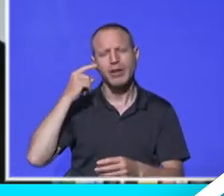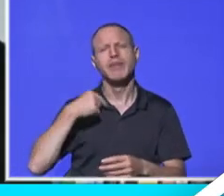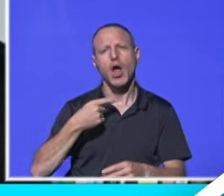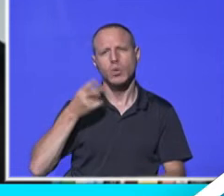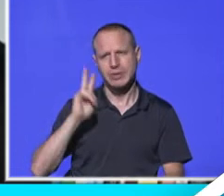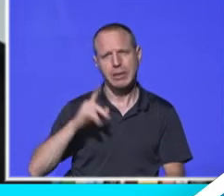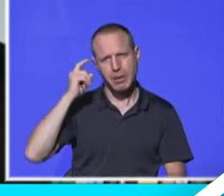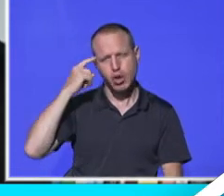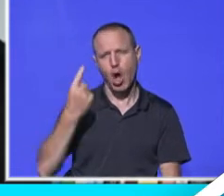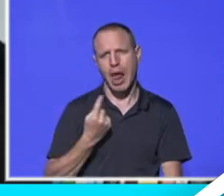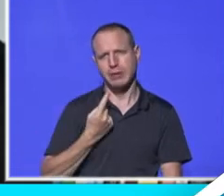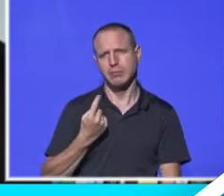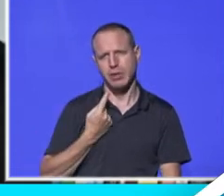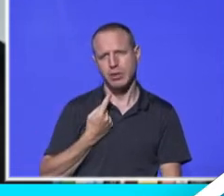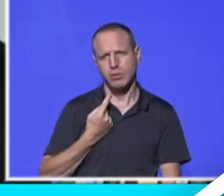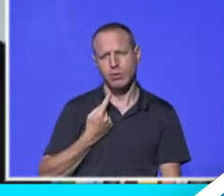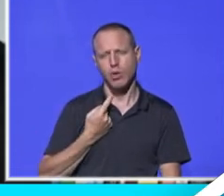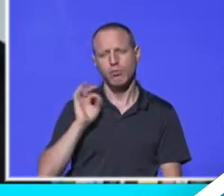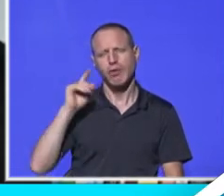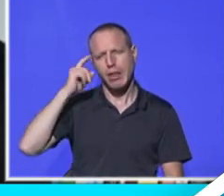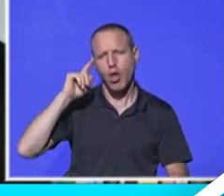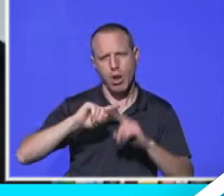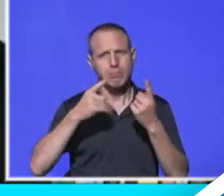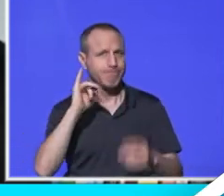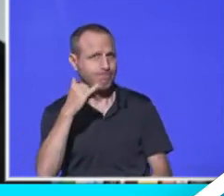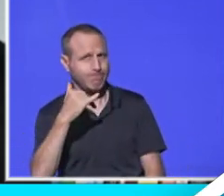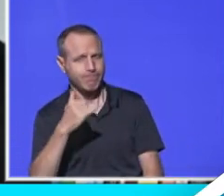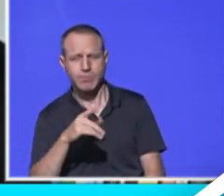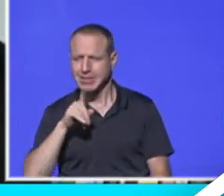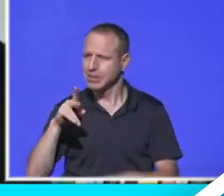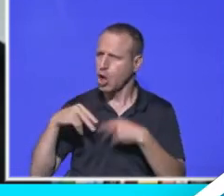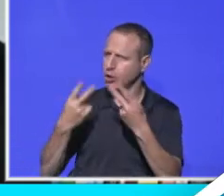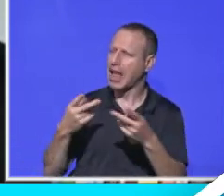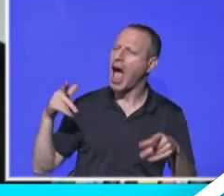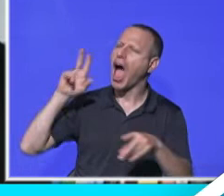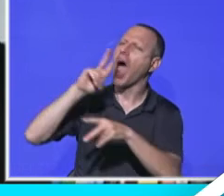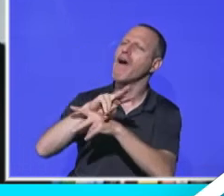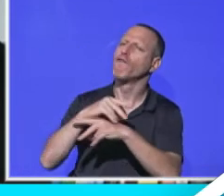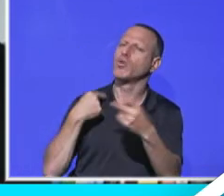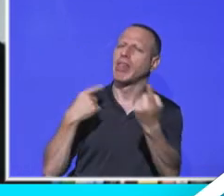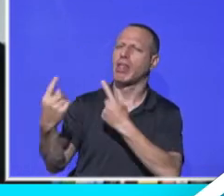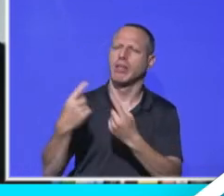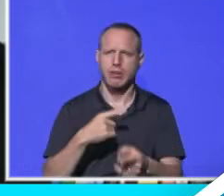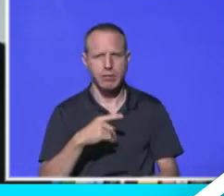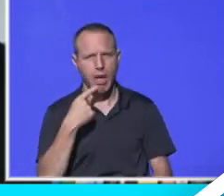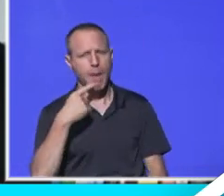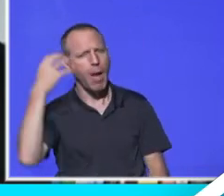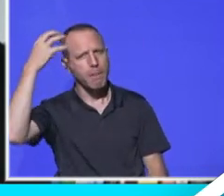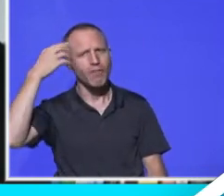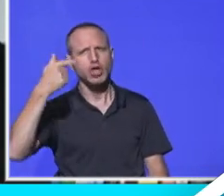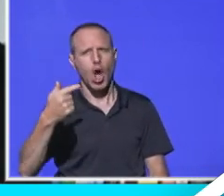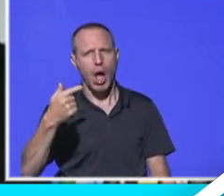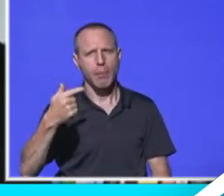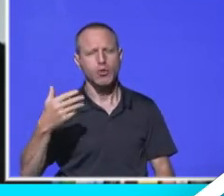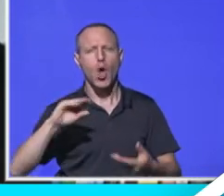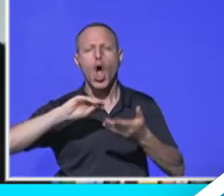בעצם לדאוג לעצמנו כדי לדאוג לאחרים, וזה חוזר בסופו של דבר לערבות ההדדית. אמר פרופסור גמזו,